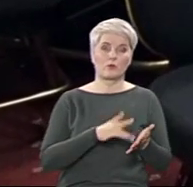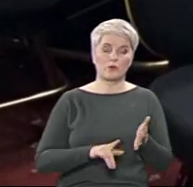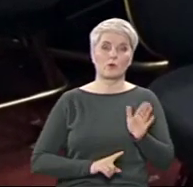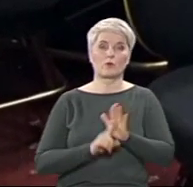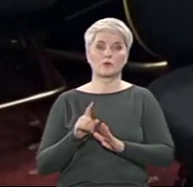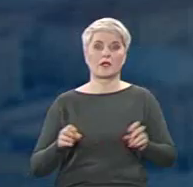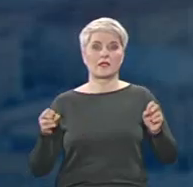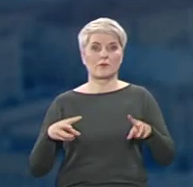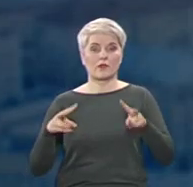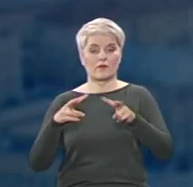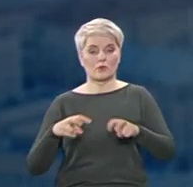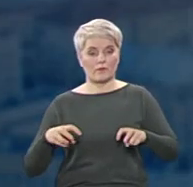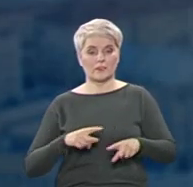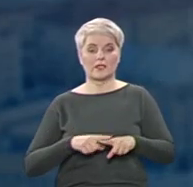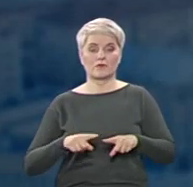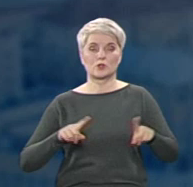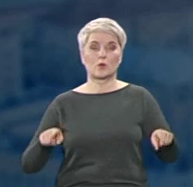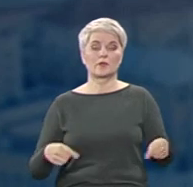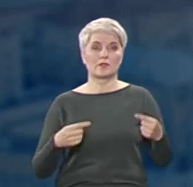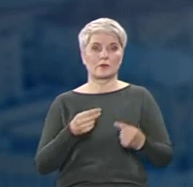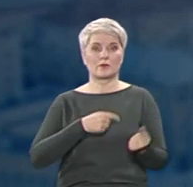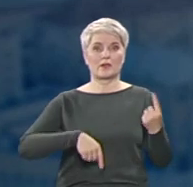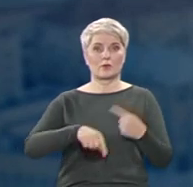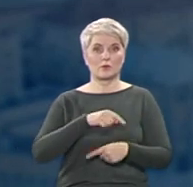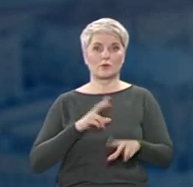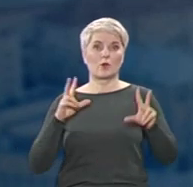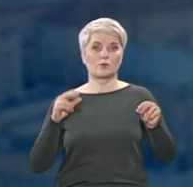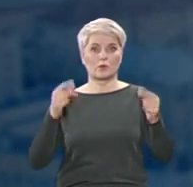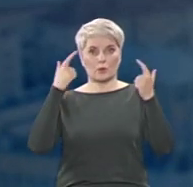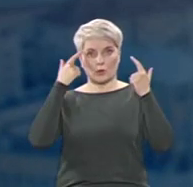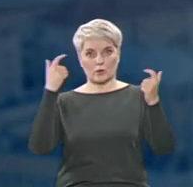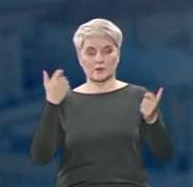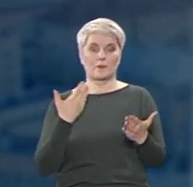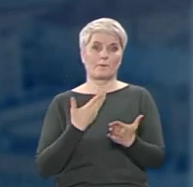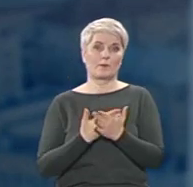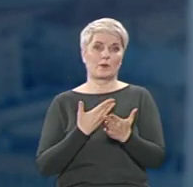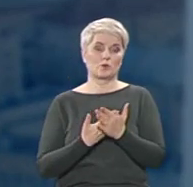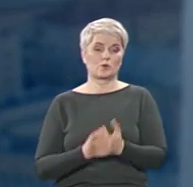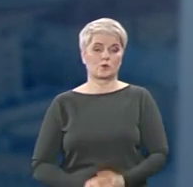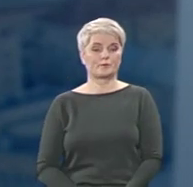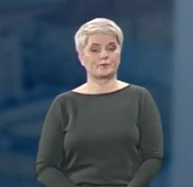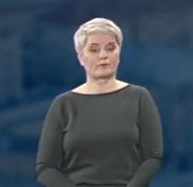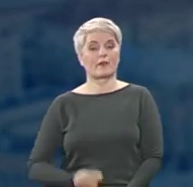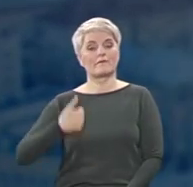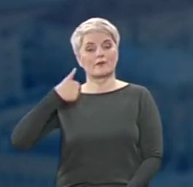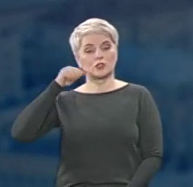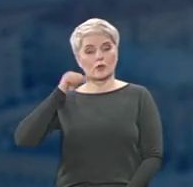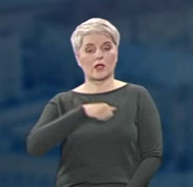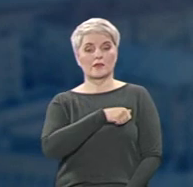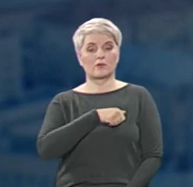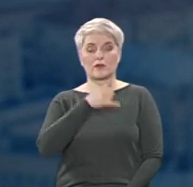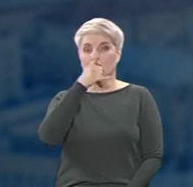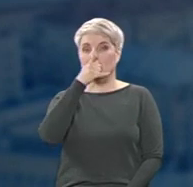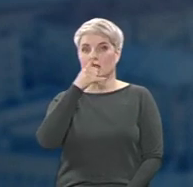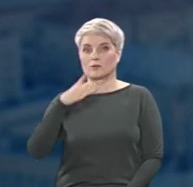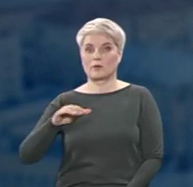кримінальні провадження. Невдовзі організаторам грального бізнесу обіцяють оголосити про підозру. Учора ж депутати не змогли в